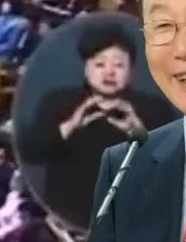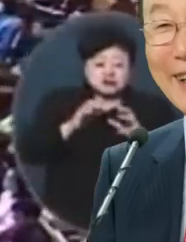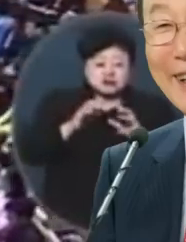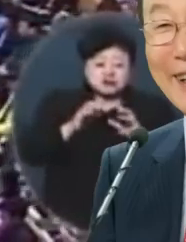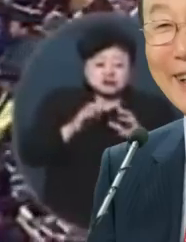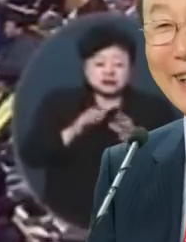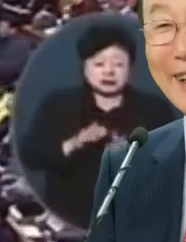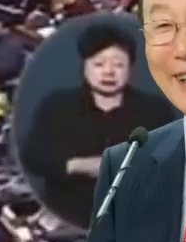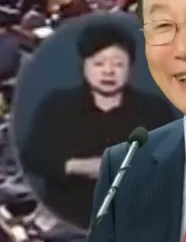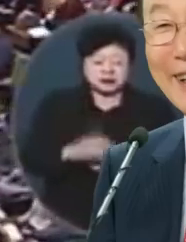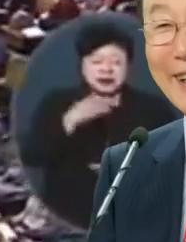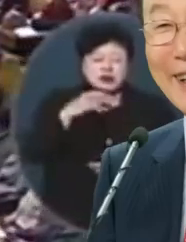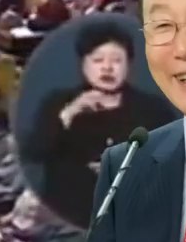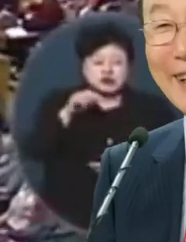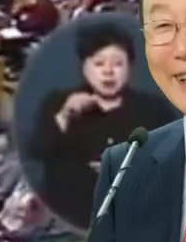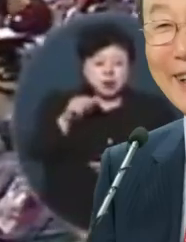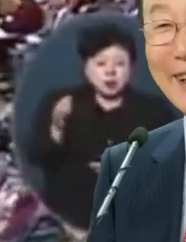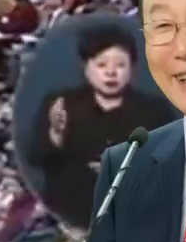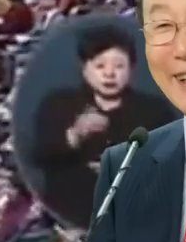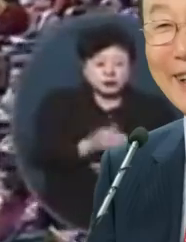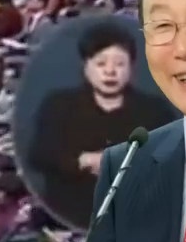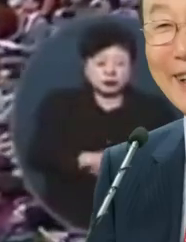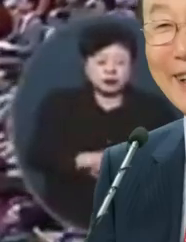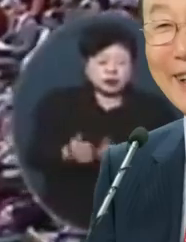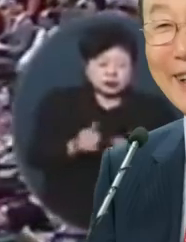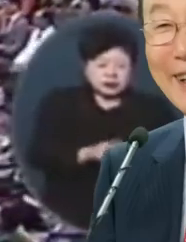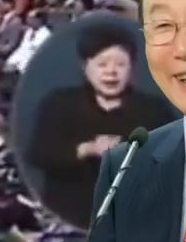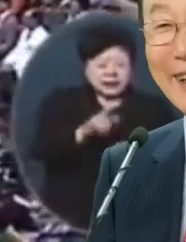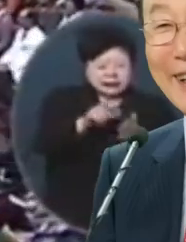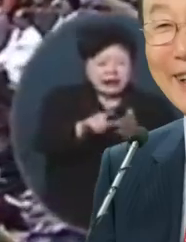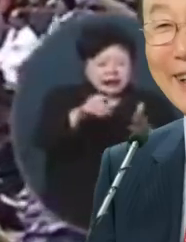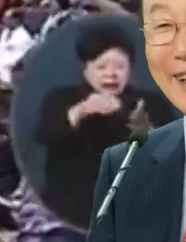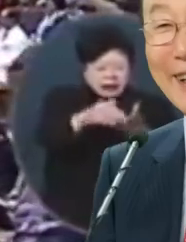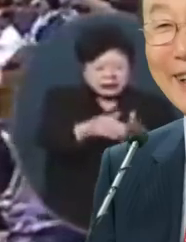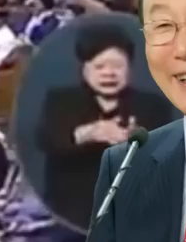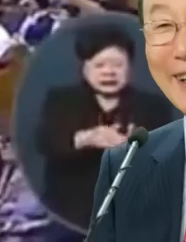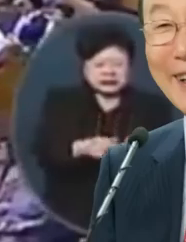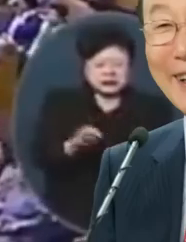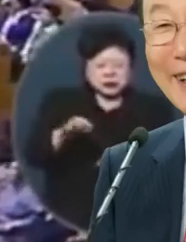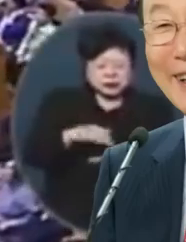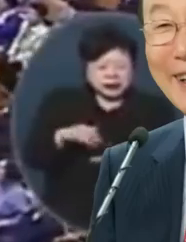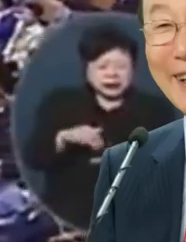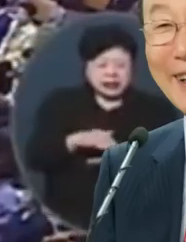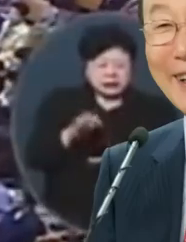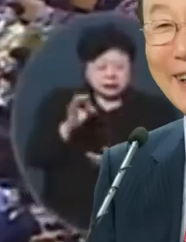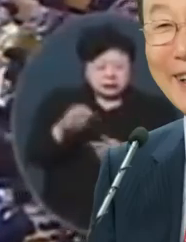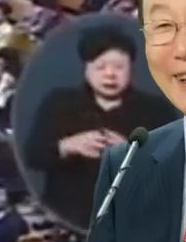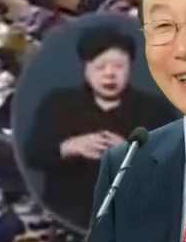경우 65세부터 사망시까지 예상되는 의료비가